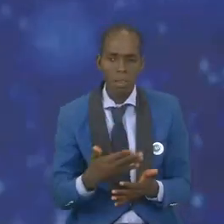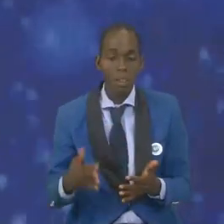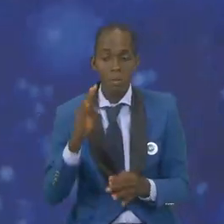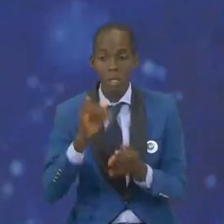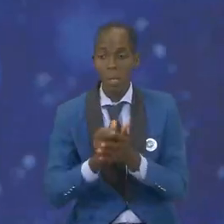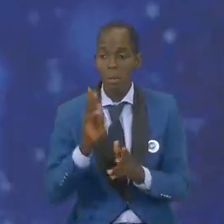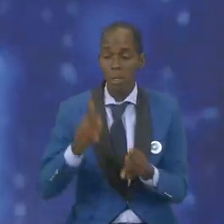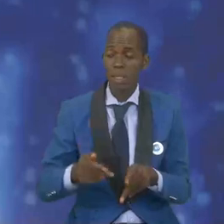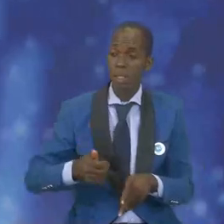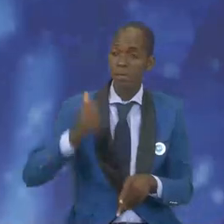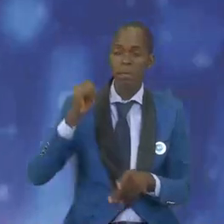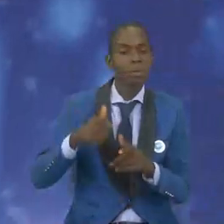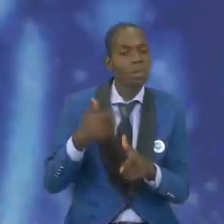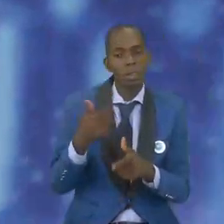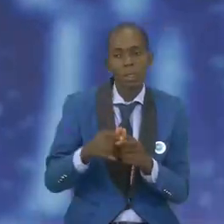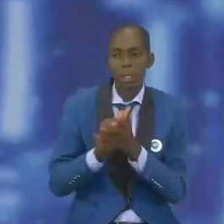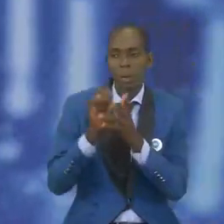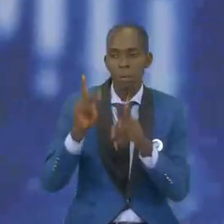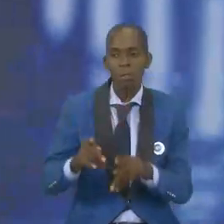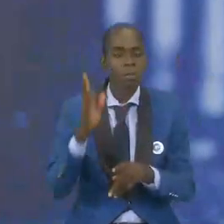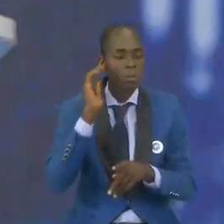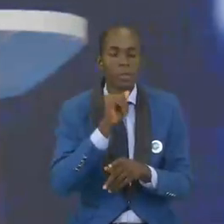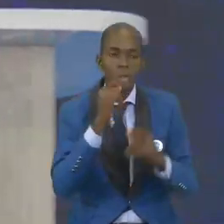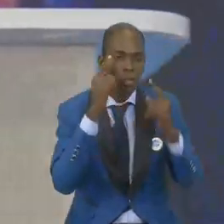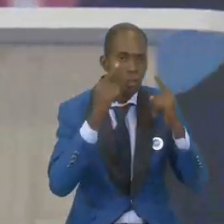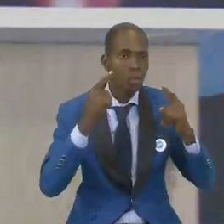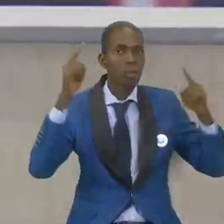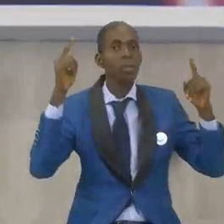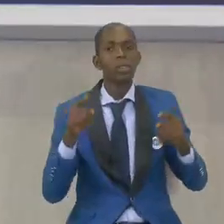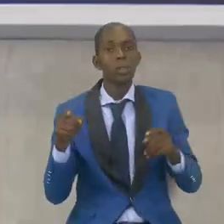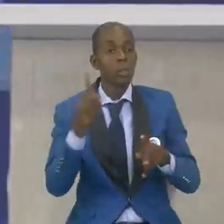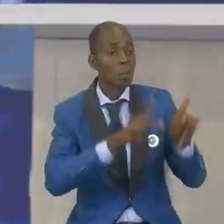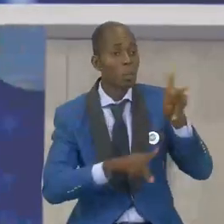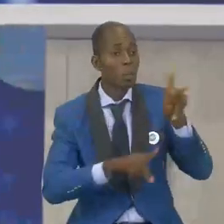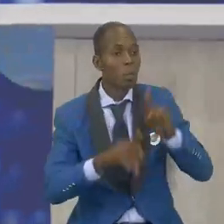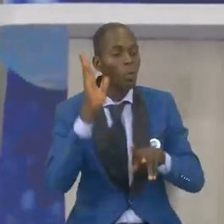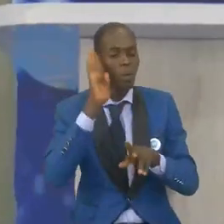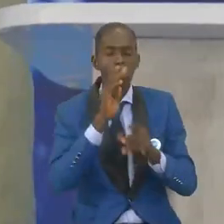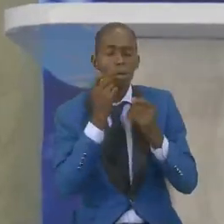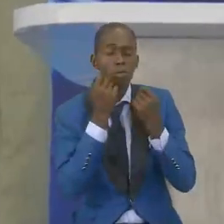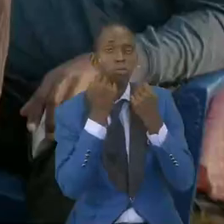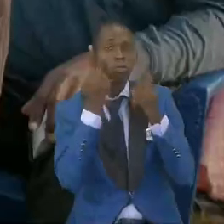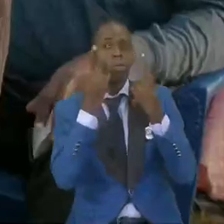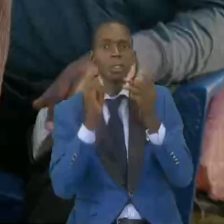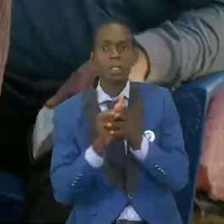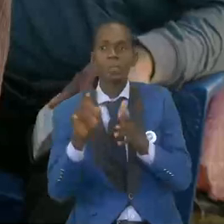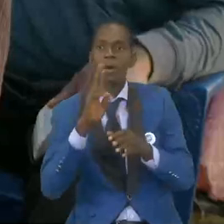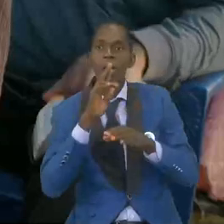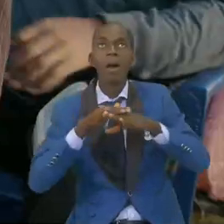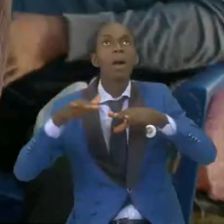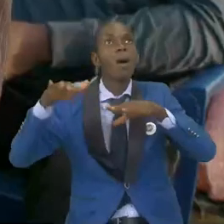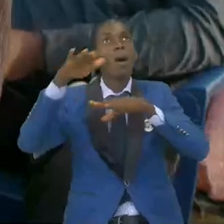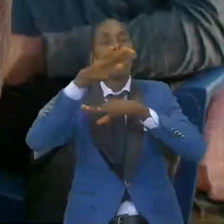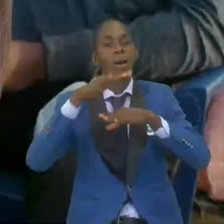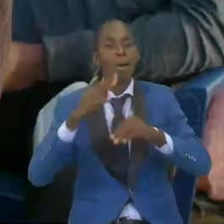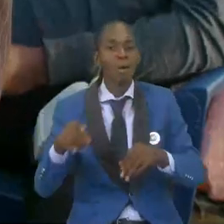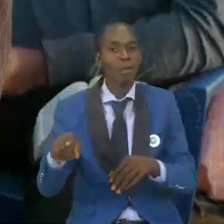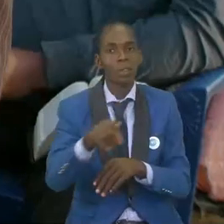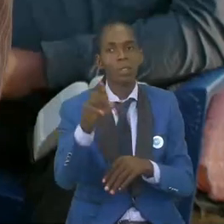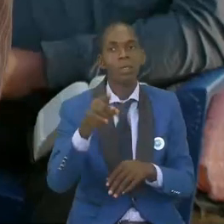une affaire, il doit faire ci et faire cela. S'il ne fait pas ça, alors il ne va pas réussir dans la vie. Ils